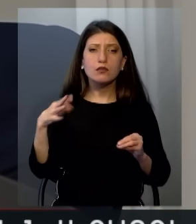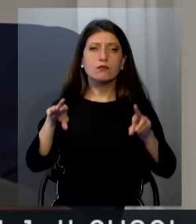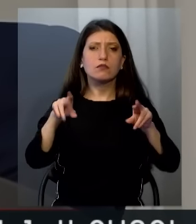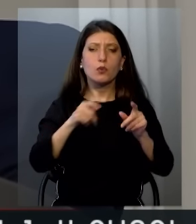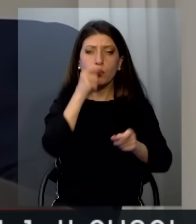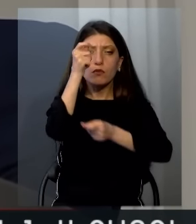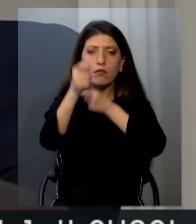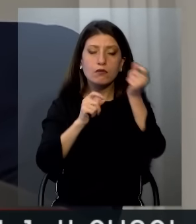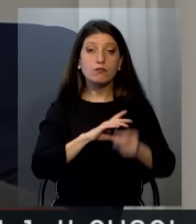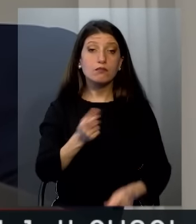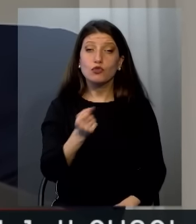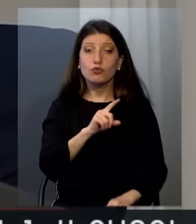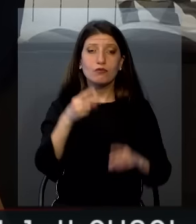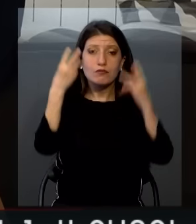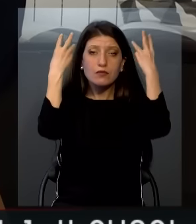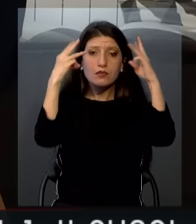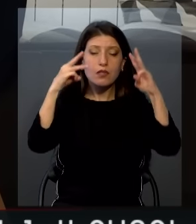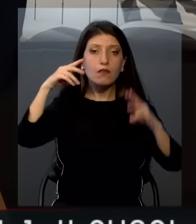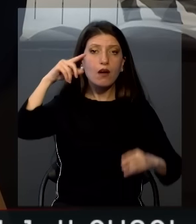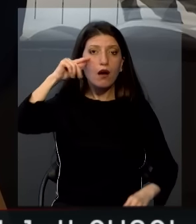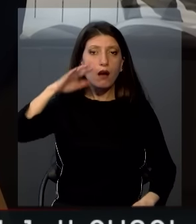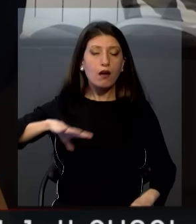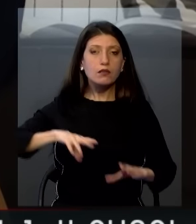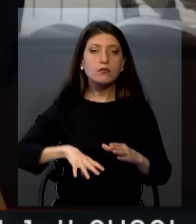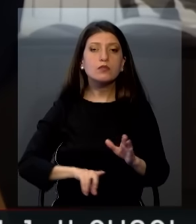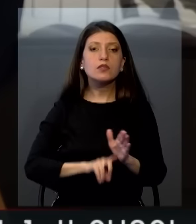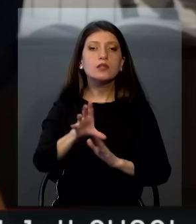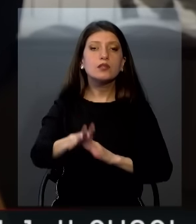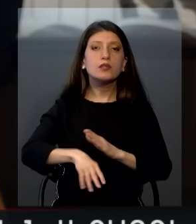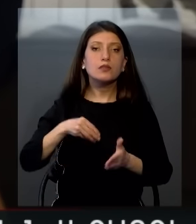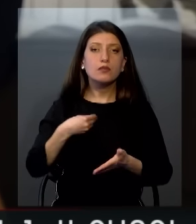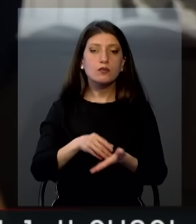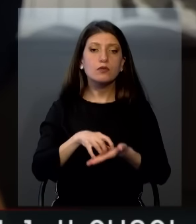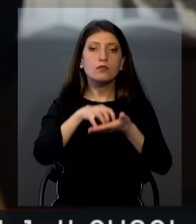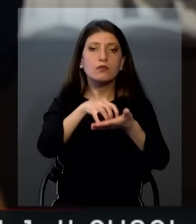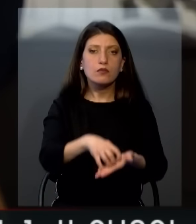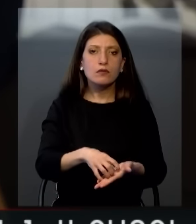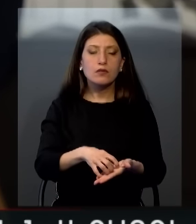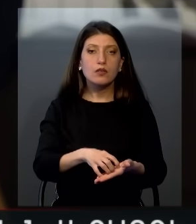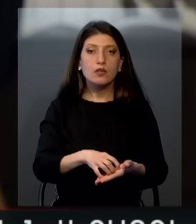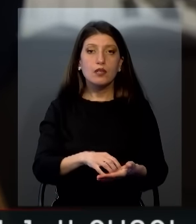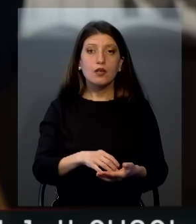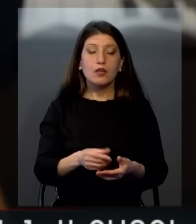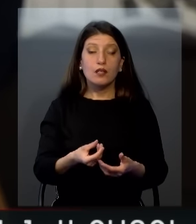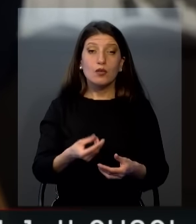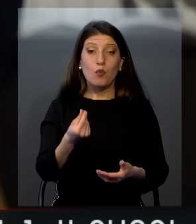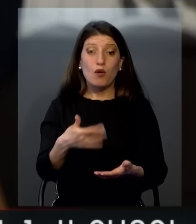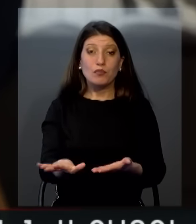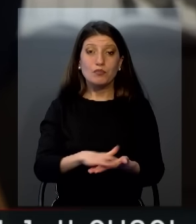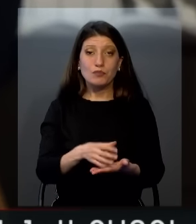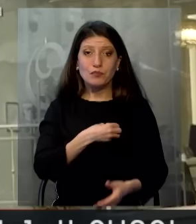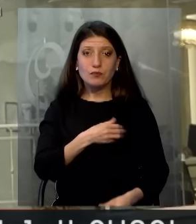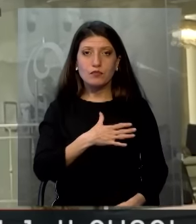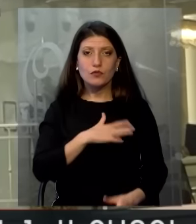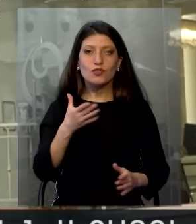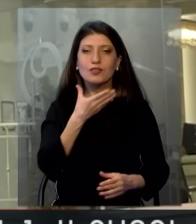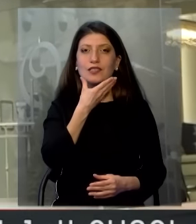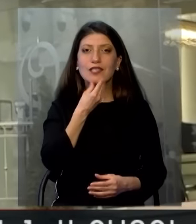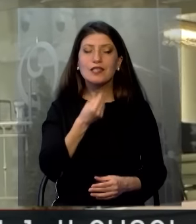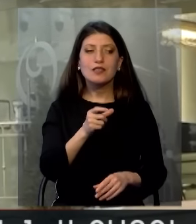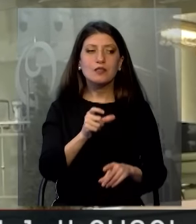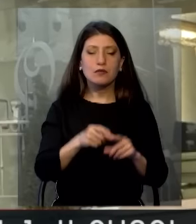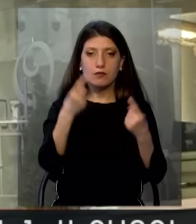ուսումնասիրել է, թե ինչպես են Հայաստանում գոյանում նախընտրական հիմնադրամները ու ինչպես է չարաշահվում վարչական ռեսուրսը, շատ գեղեցիկ բաներ էինք